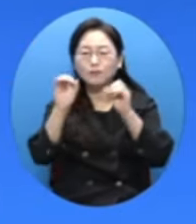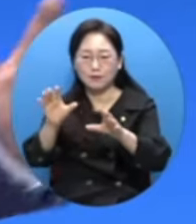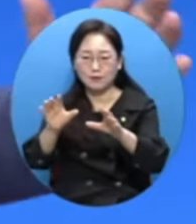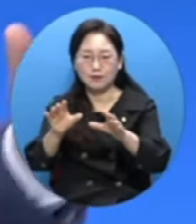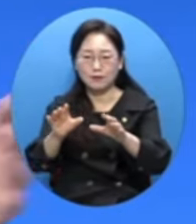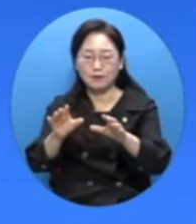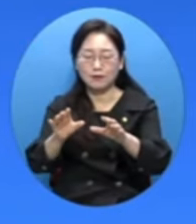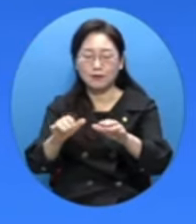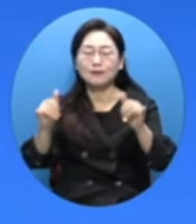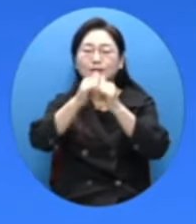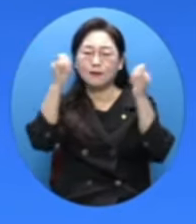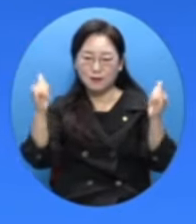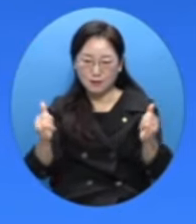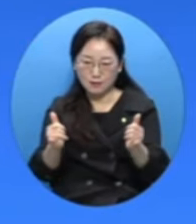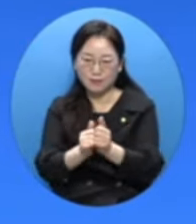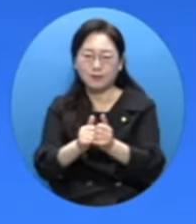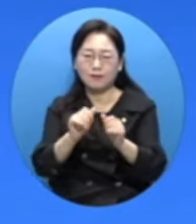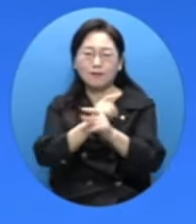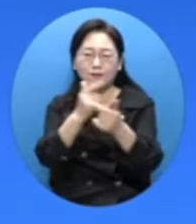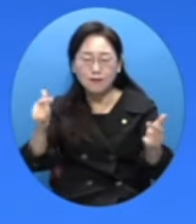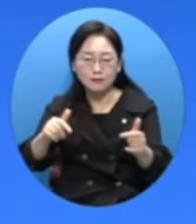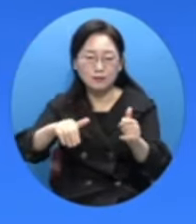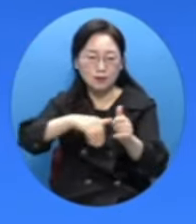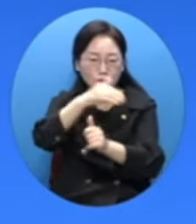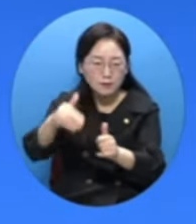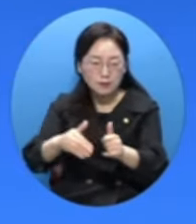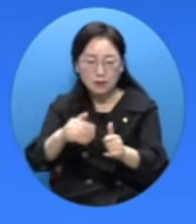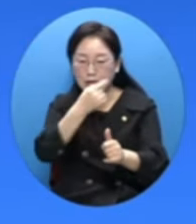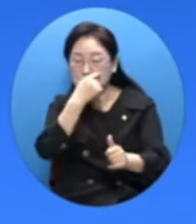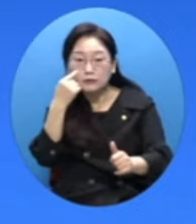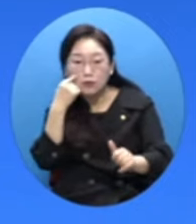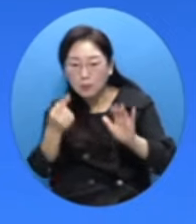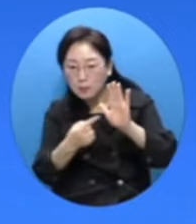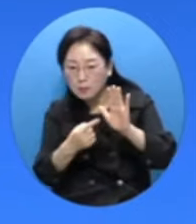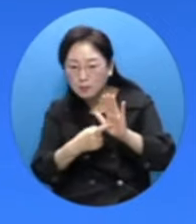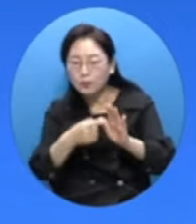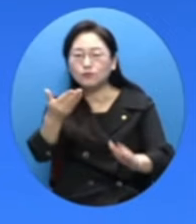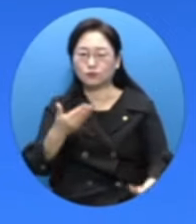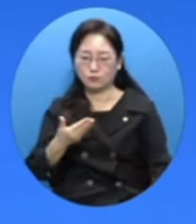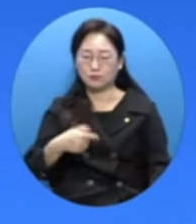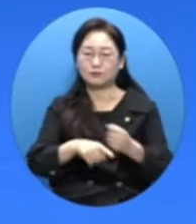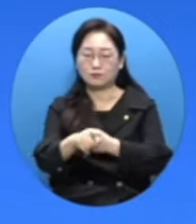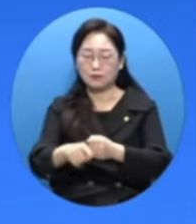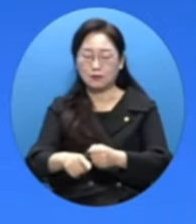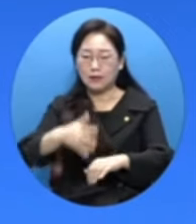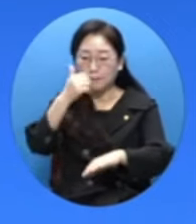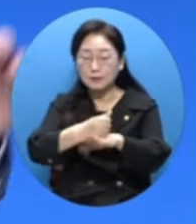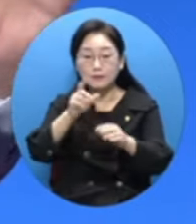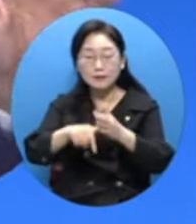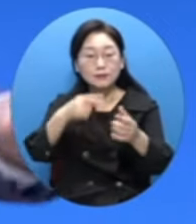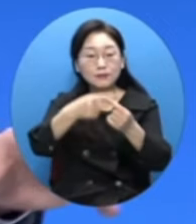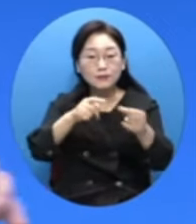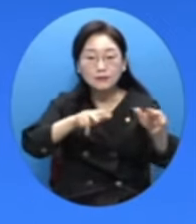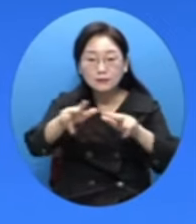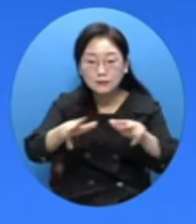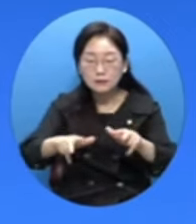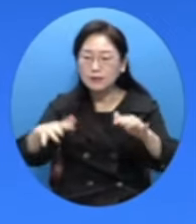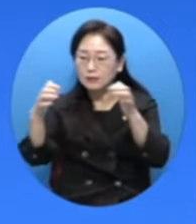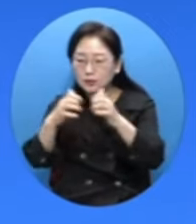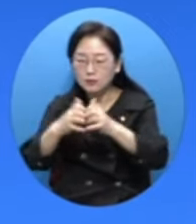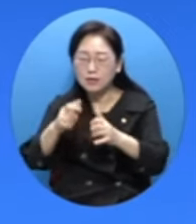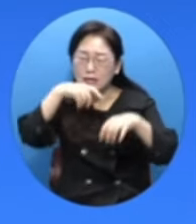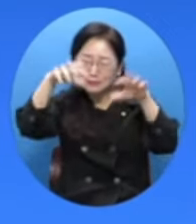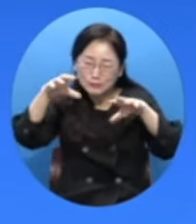이 사회적인 여러 가지 현상의 증조를 보여주는 것입니다. 말세의 첫째 지진이라고 전쟁과 기근